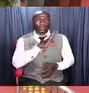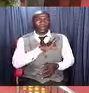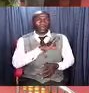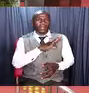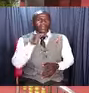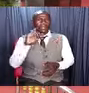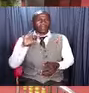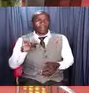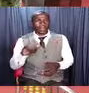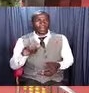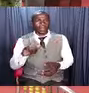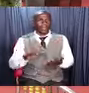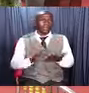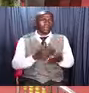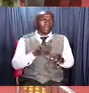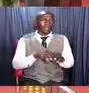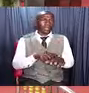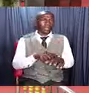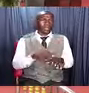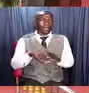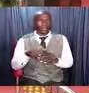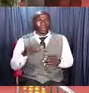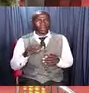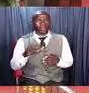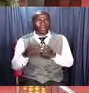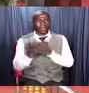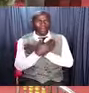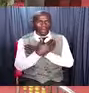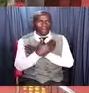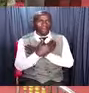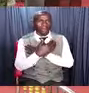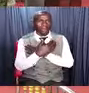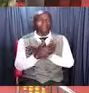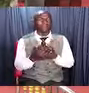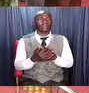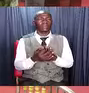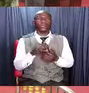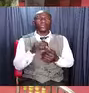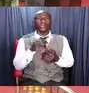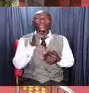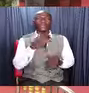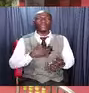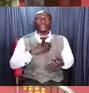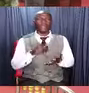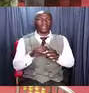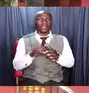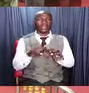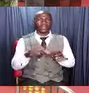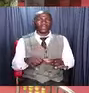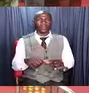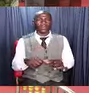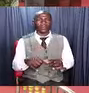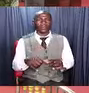doesn't remain. Mara nimesimama, niko inje sometimes ya I stand and I'm out of the word love. It's not a visitor